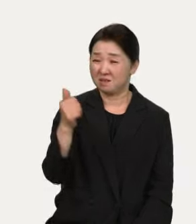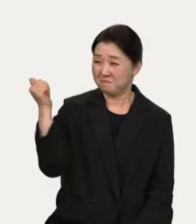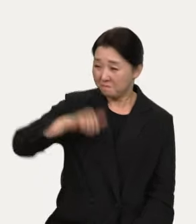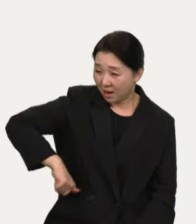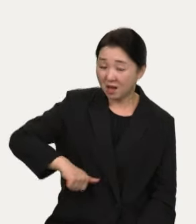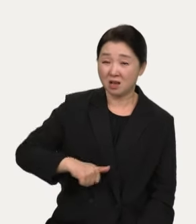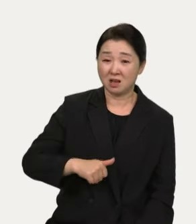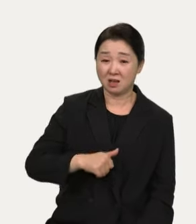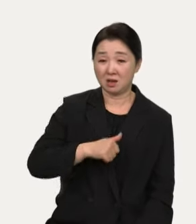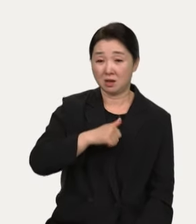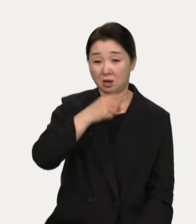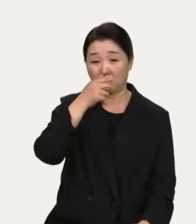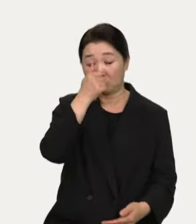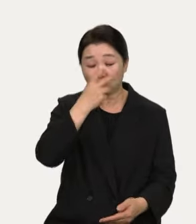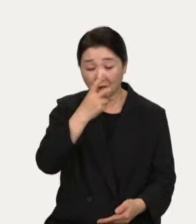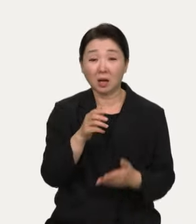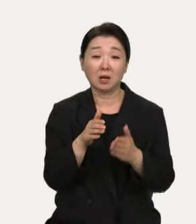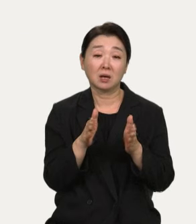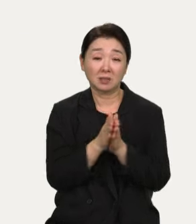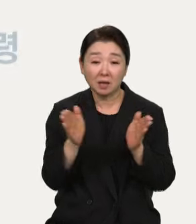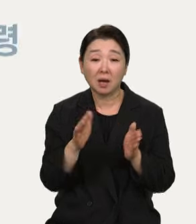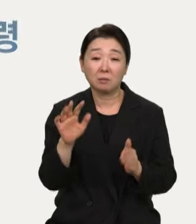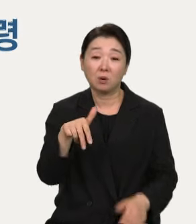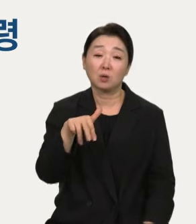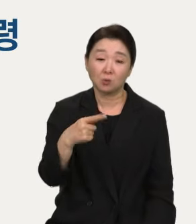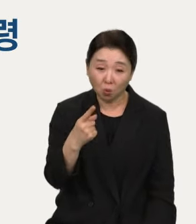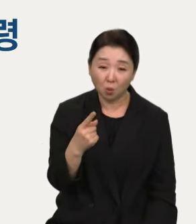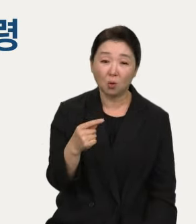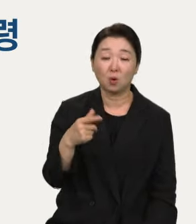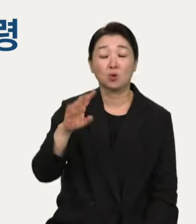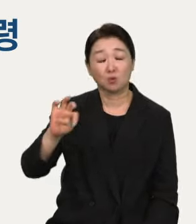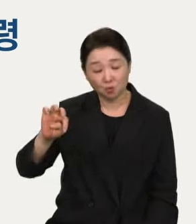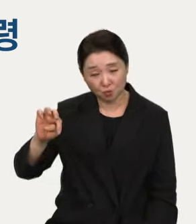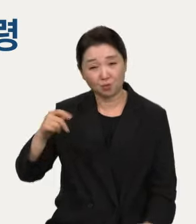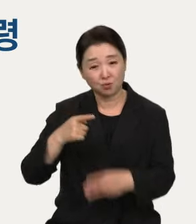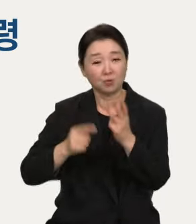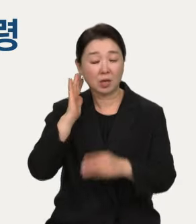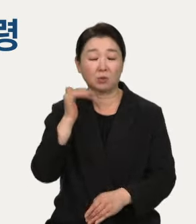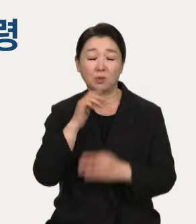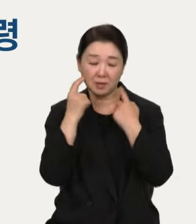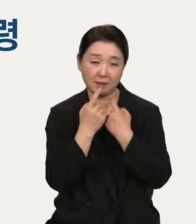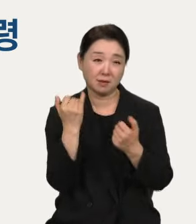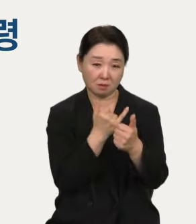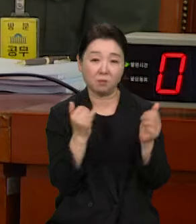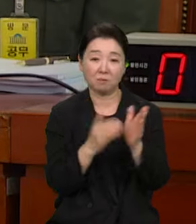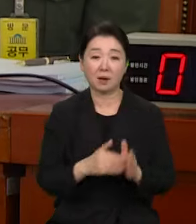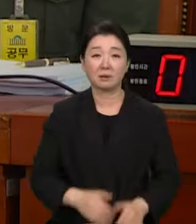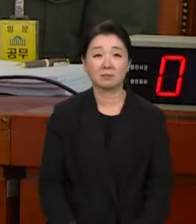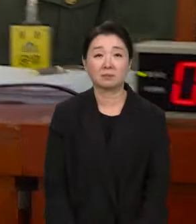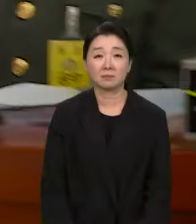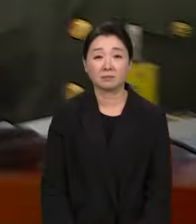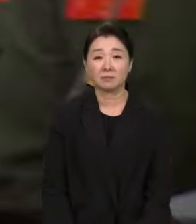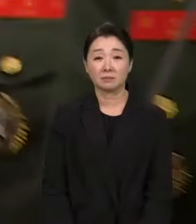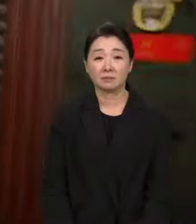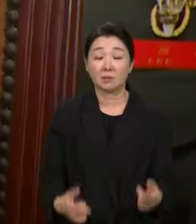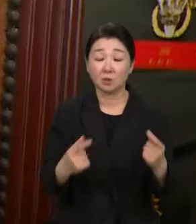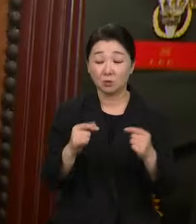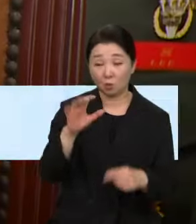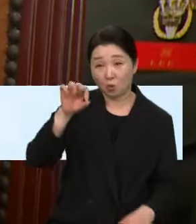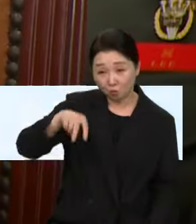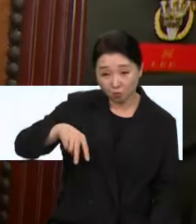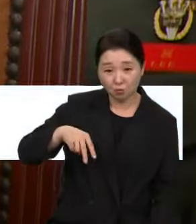2일엔 조태용 당시 국가안보실장뿐만 아니라 윤석열 대통령 개인 휴대전화와도 통화했습니다. 같은 날 유재은